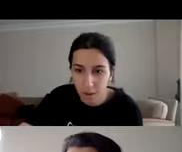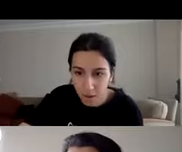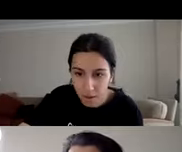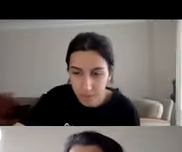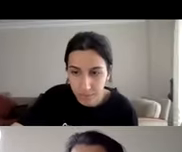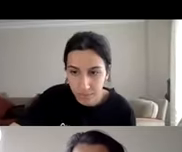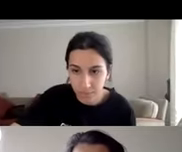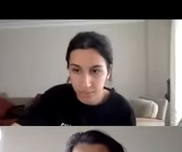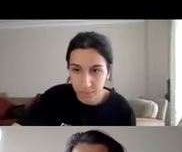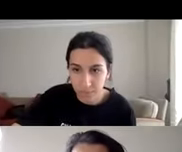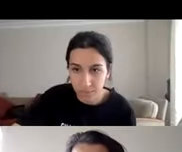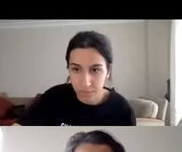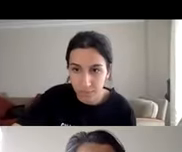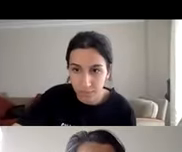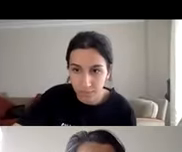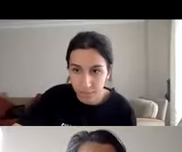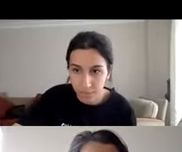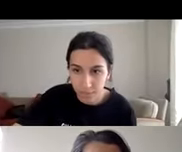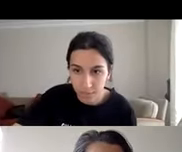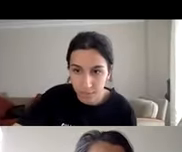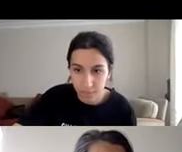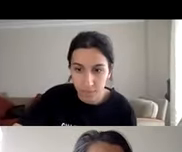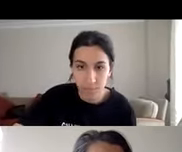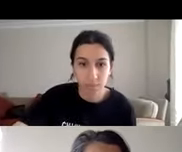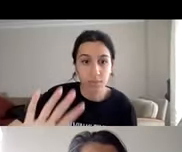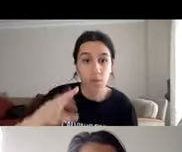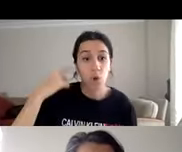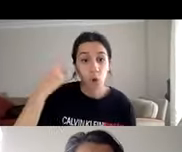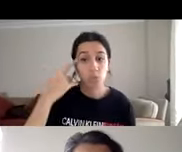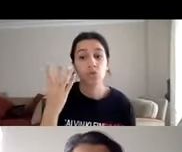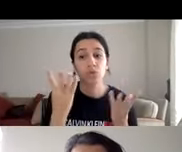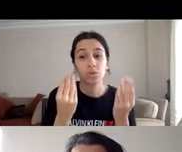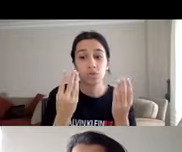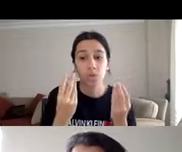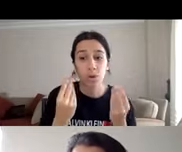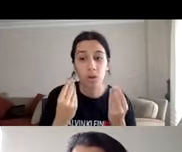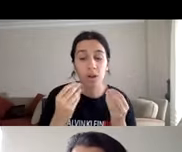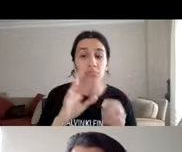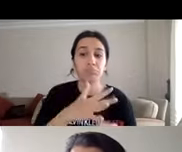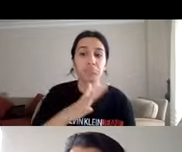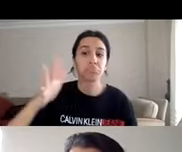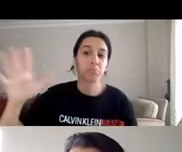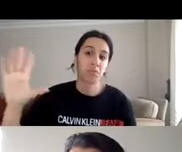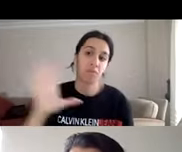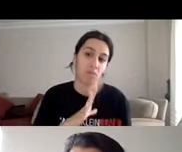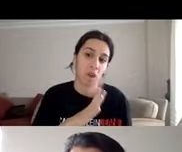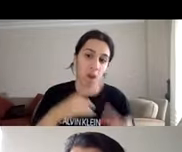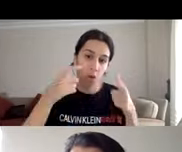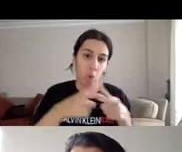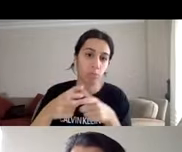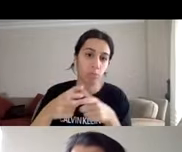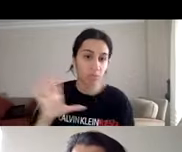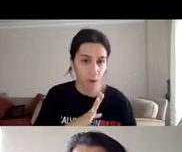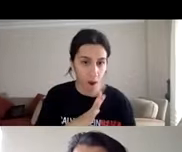bulundurulmadığını söylüyor evrensel kullanılabilirlik. Halbuki düşündüğümüzden çok daha çeşitlilik arz eden bir topluluk var